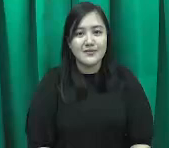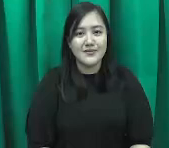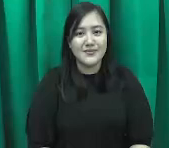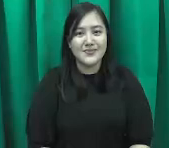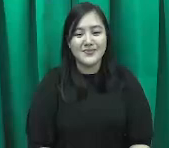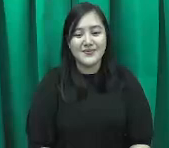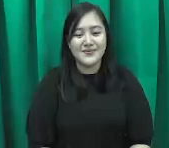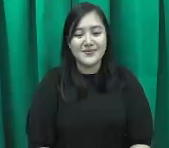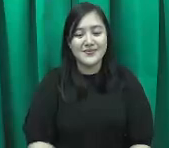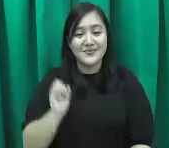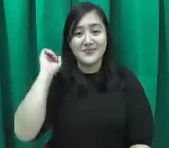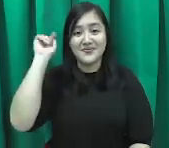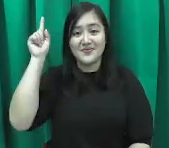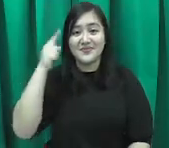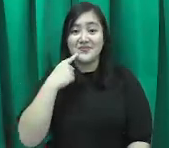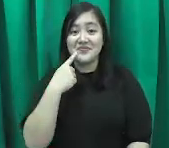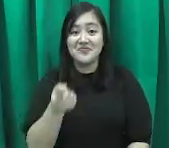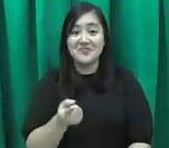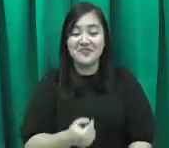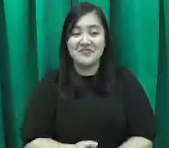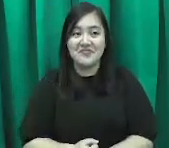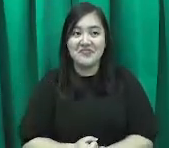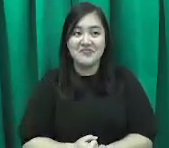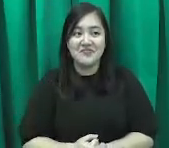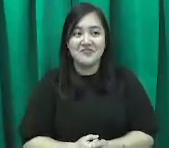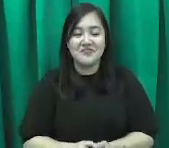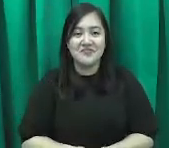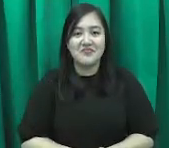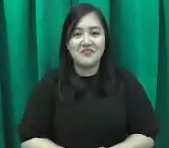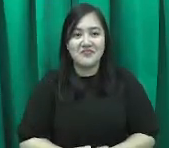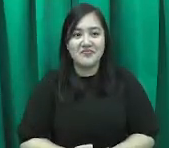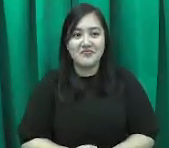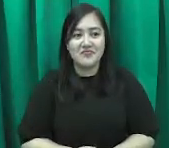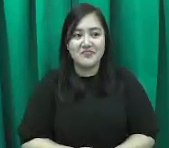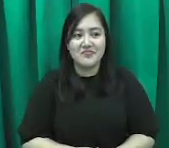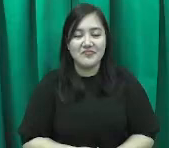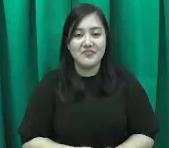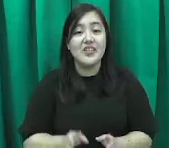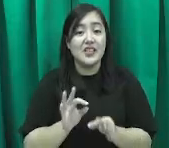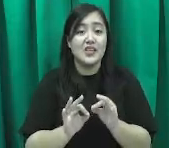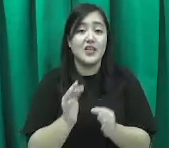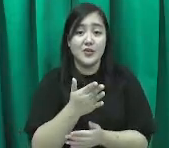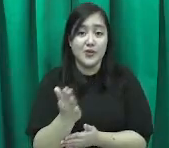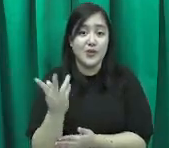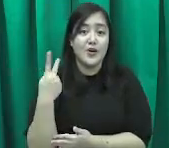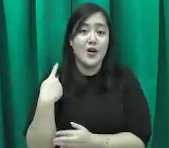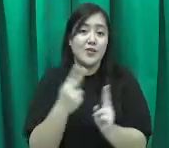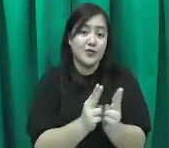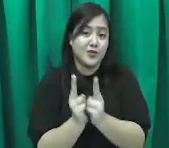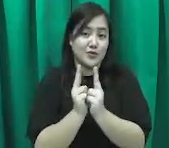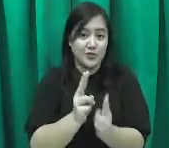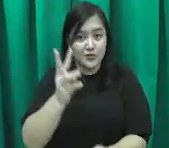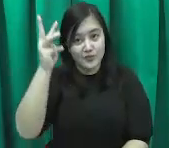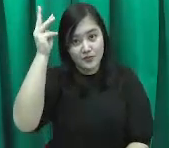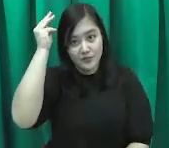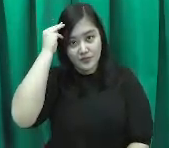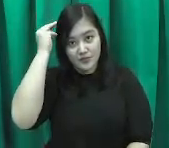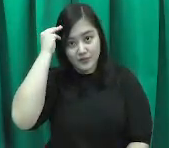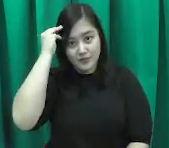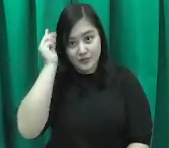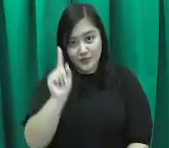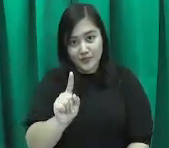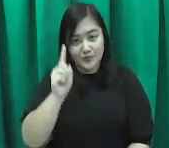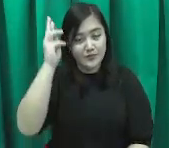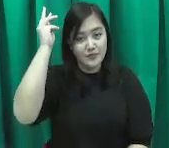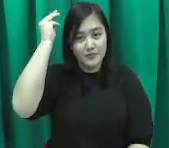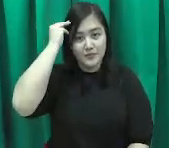talaga yan. Dapat, walang kita dyan. Ikaw mo sa kanya. Ano ba ang, pag pareho kayo ng, if you have one mind, dapat lahat ng